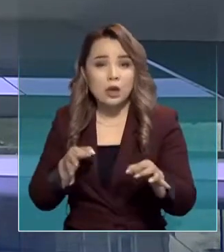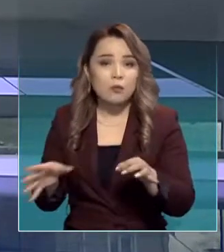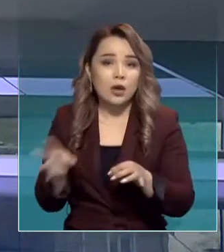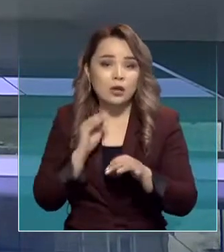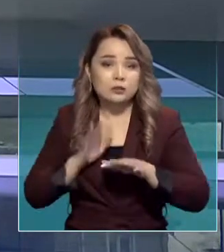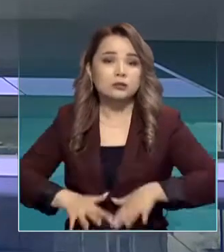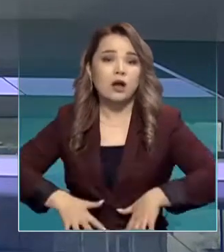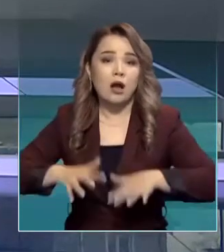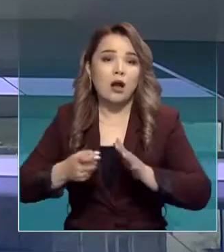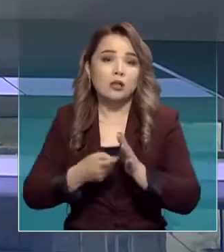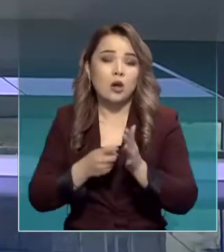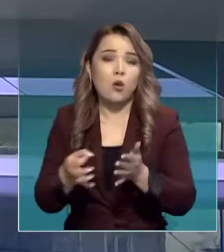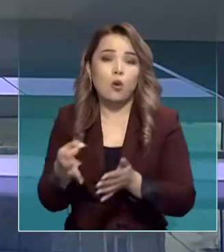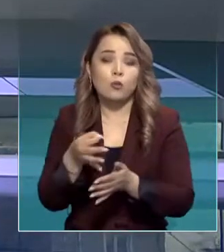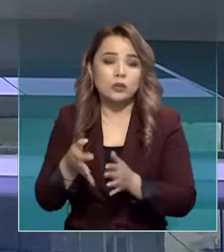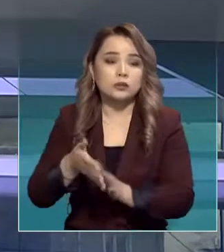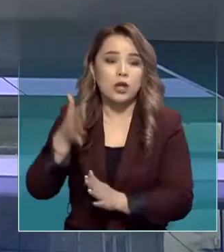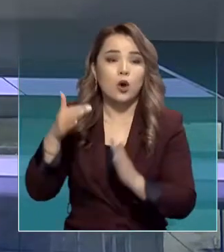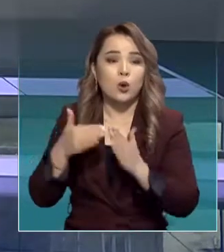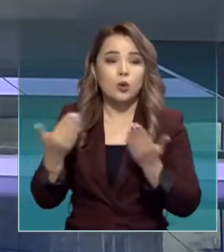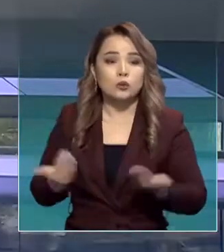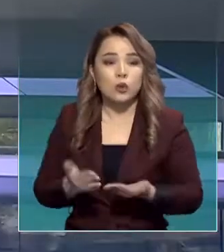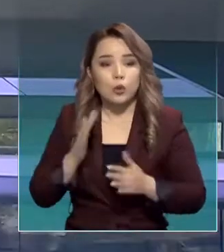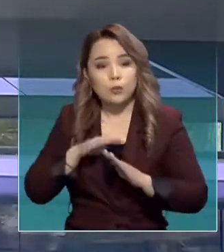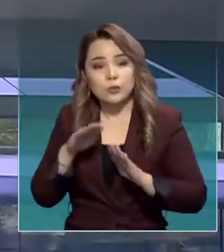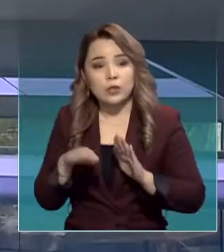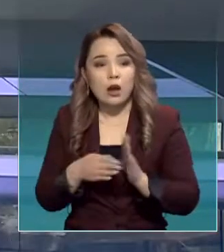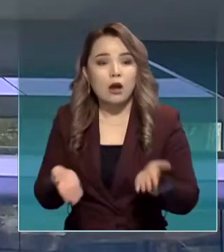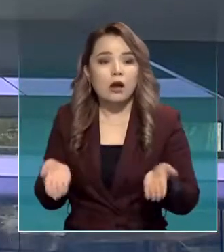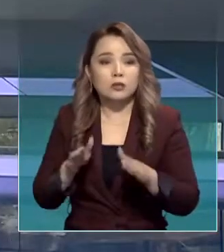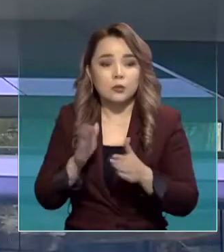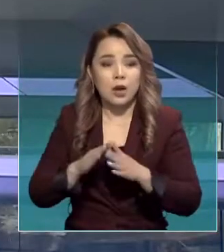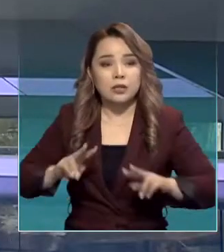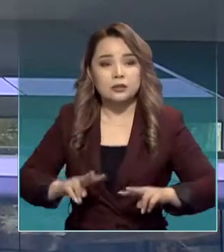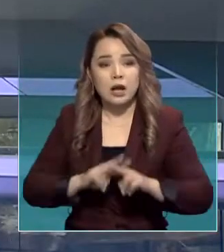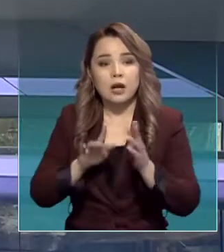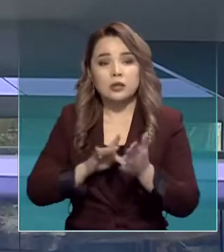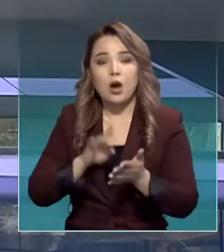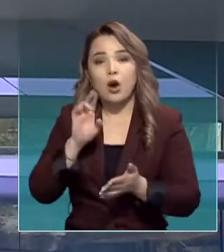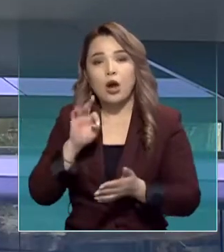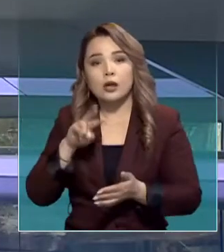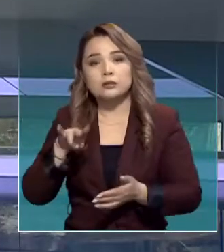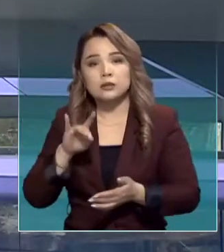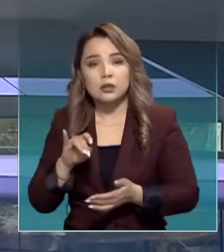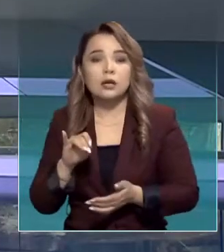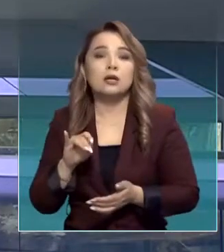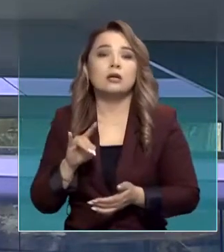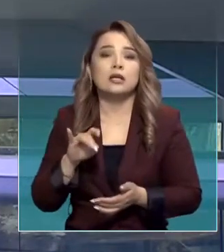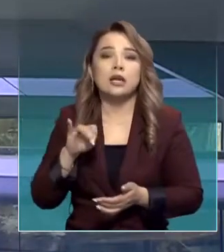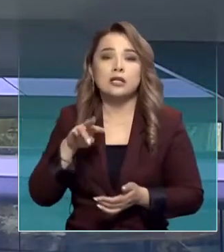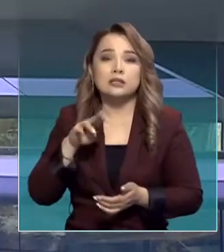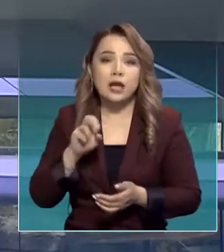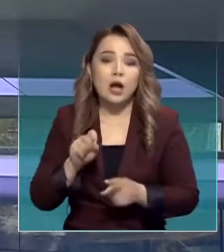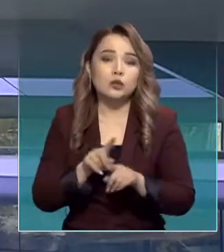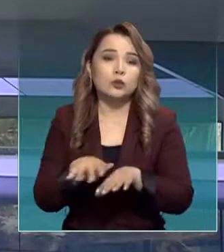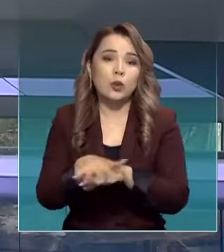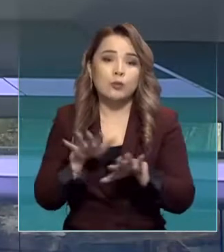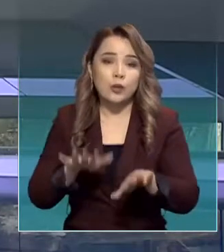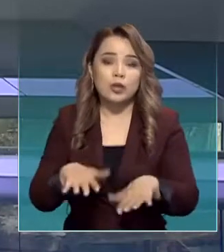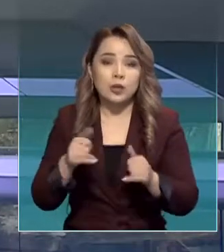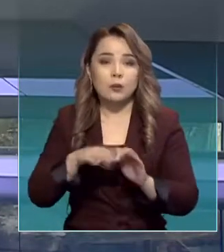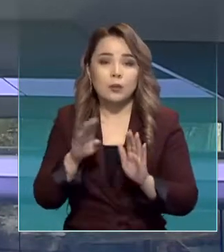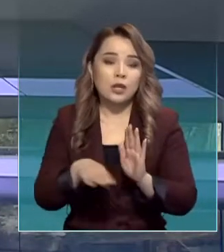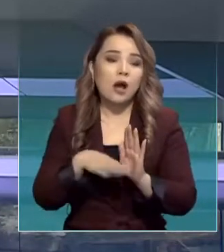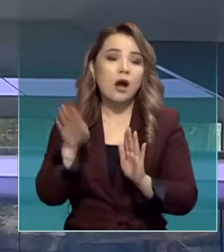жайылып, көпқабатты тұрғын үйлерді су басты. Тіпті елорданың іргесіндегі Қоянды, Илинка сияқты елді мекендердің халқы да судың